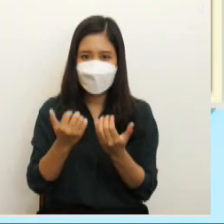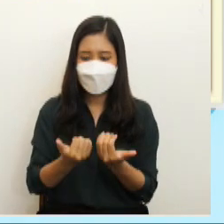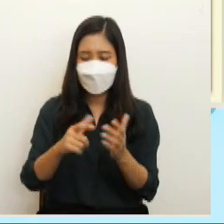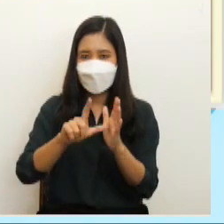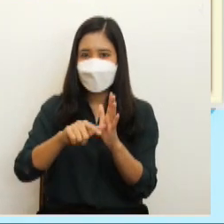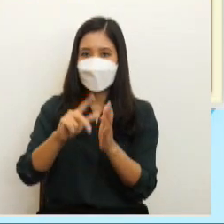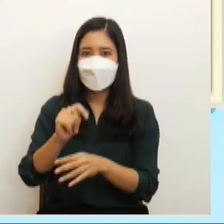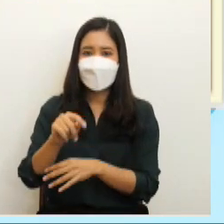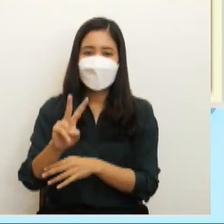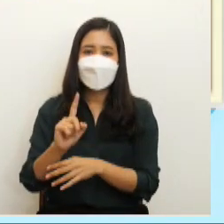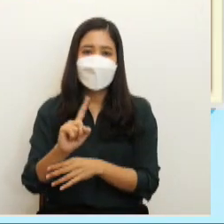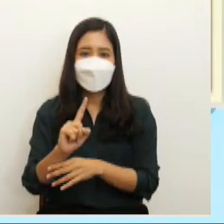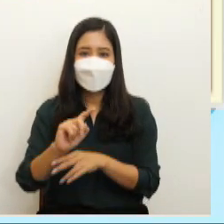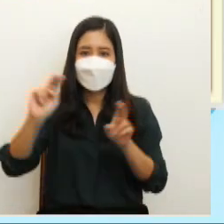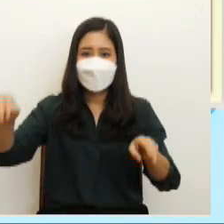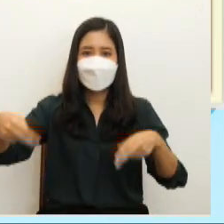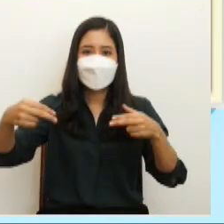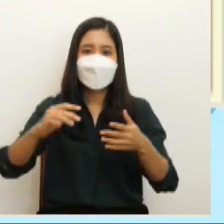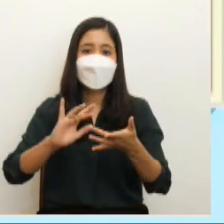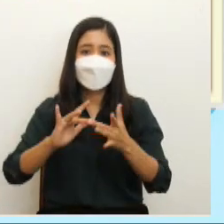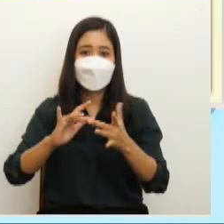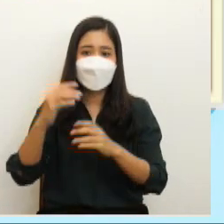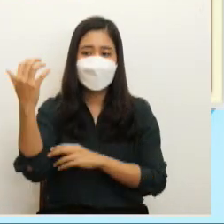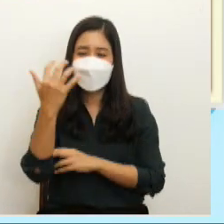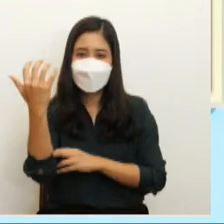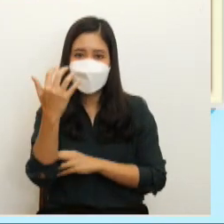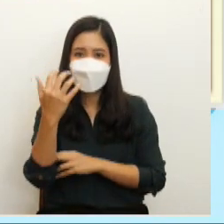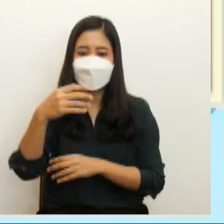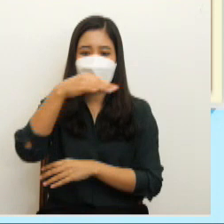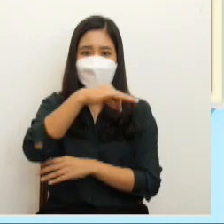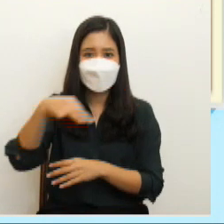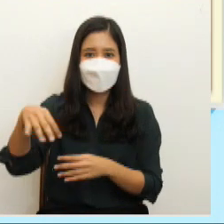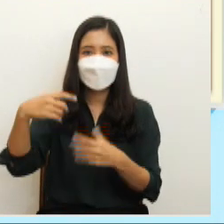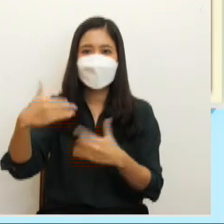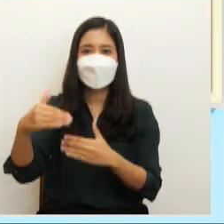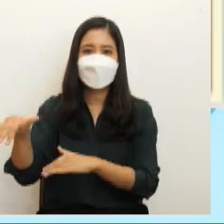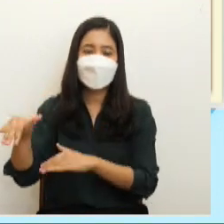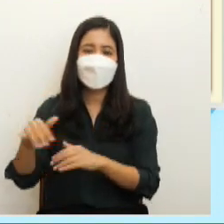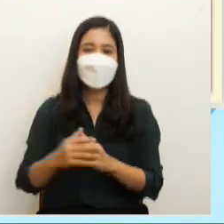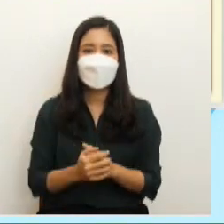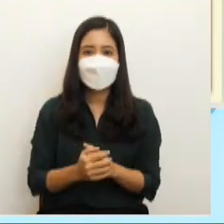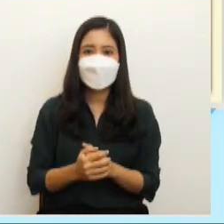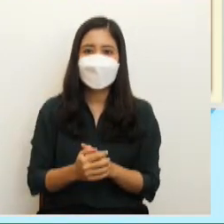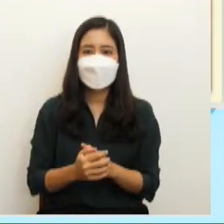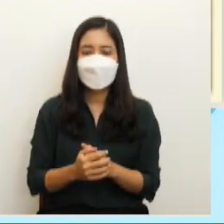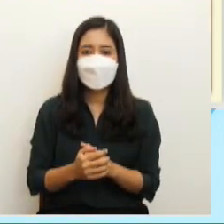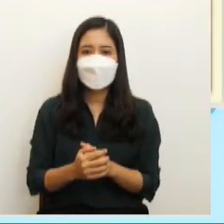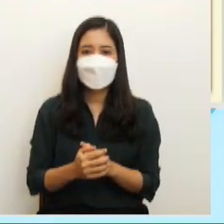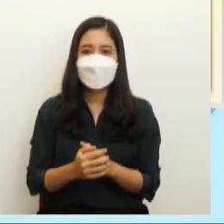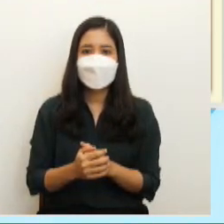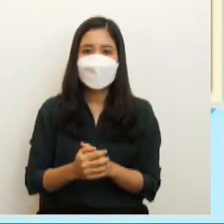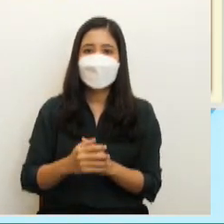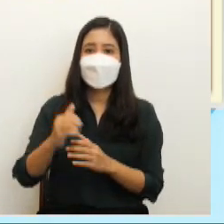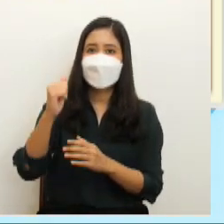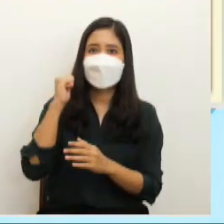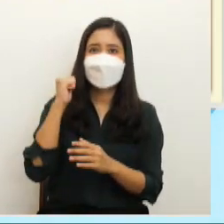on air online on hand แล้วก็ on demand นะครับผมสรุปง่ายๆครับ จากเดิม4จังห